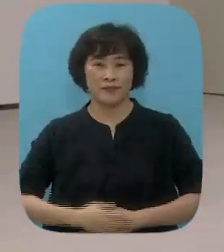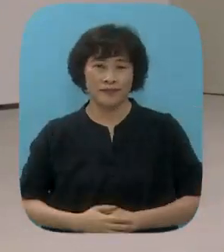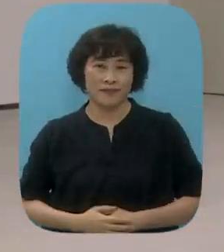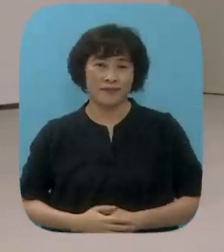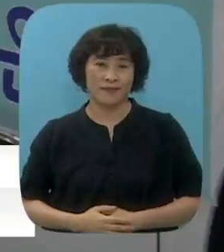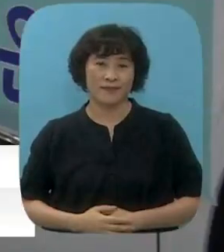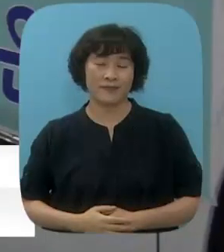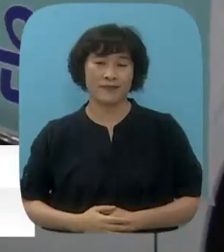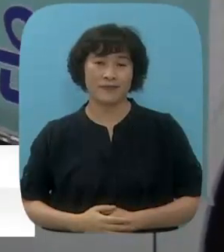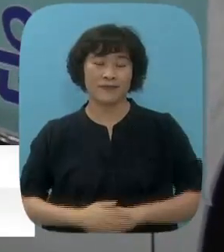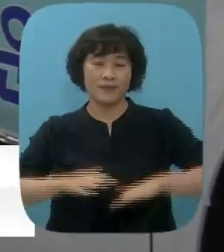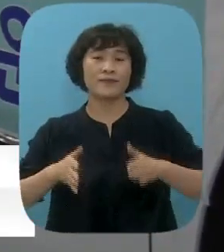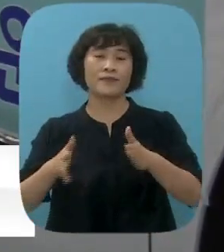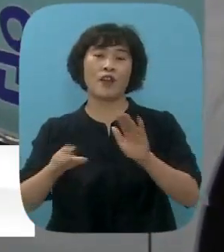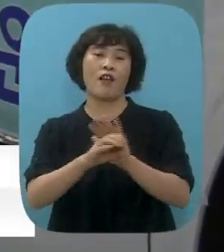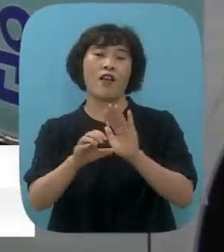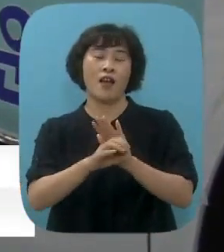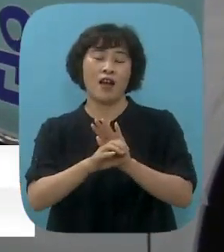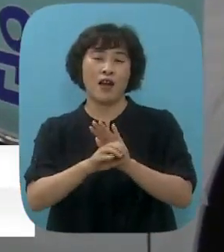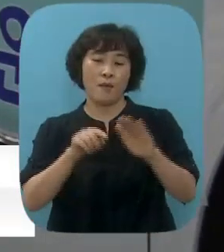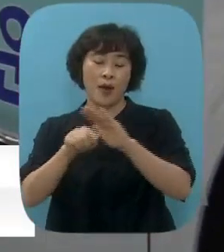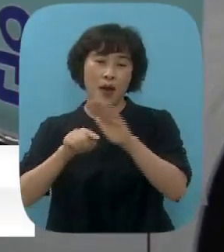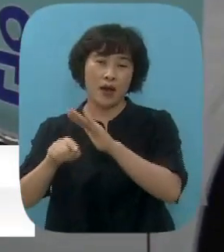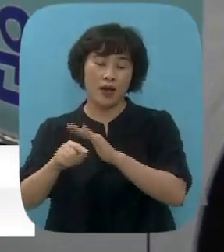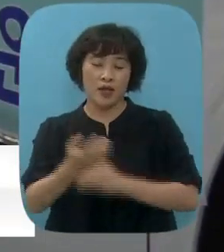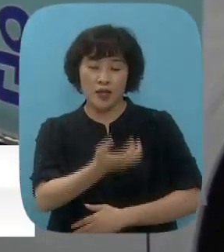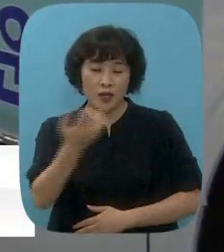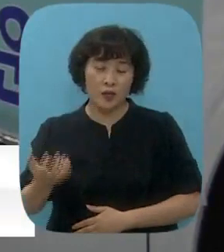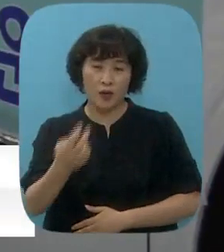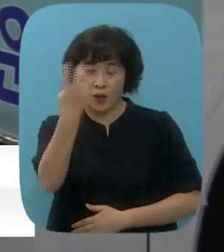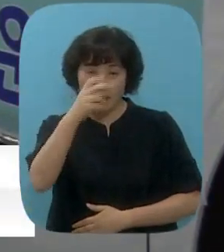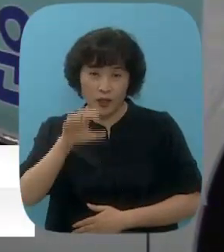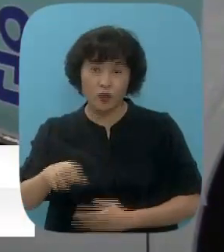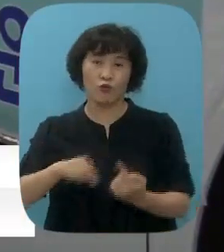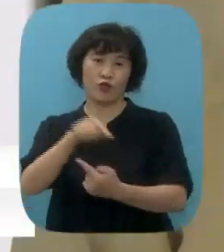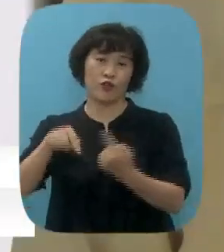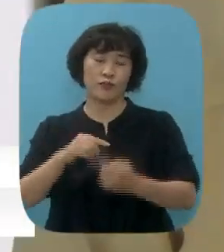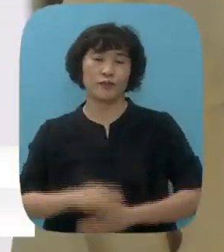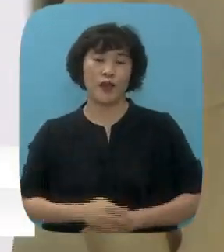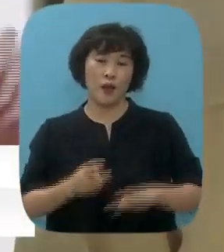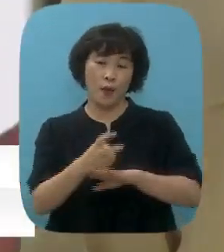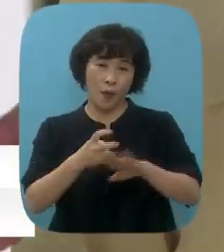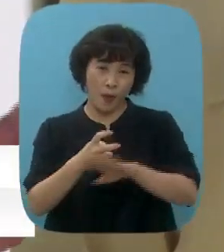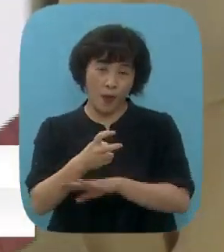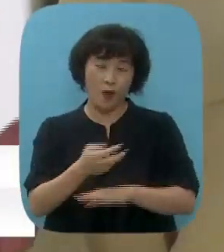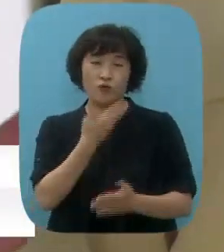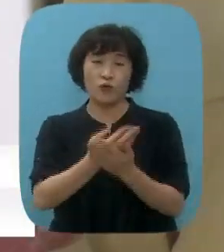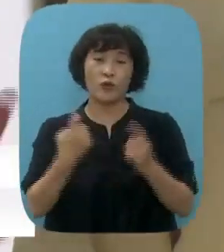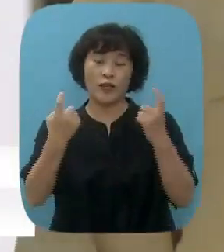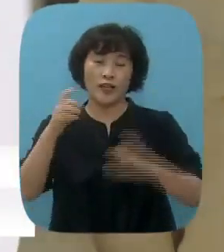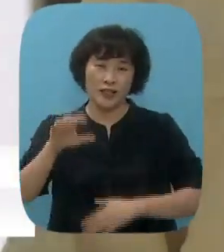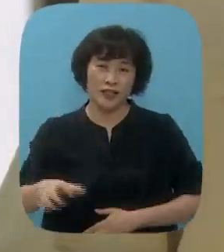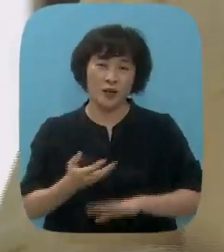일으켰습니다. 전남도는 코로나19 찾아가는 이동 선별 검사소를 운영합니다. 버스를 이용해 주요